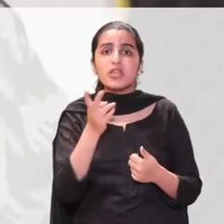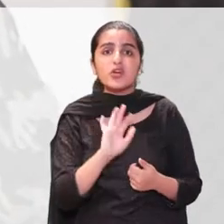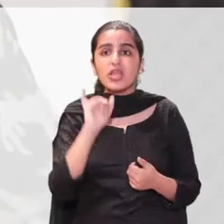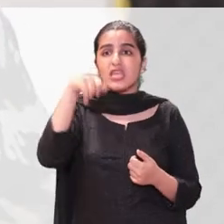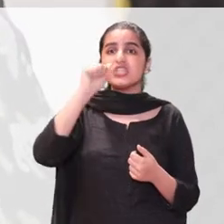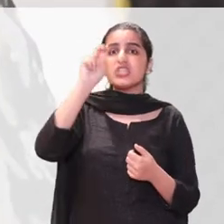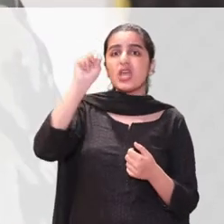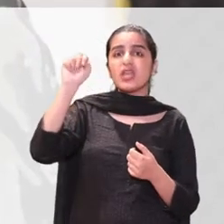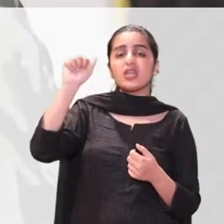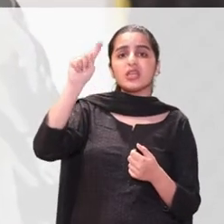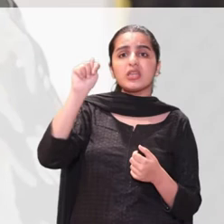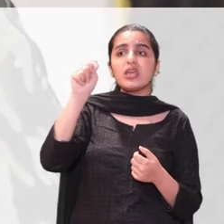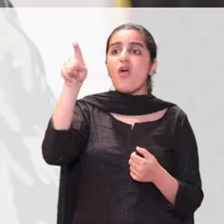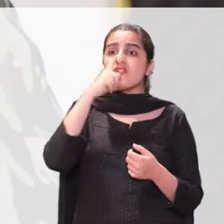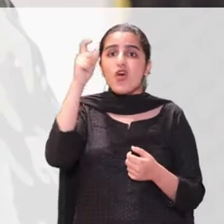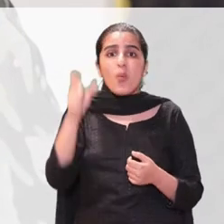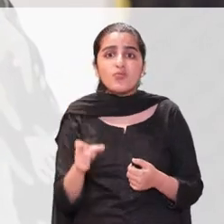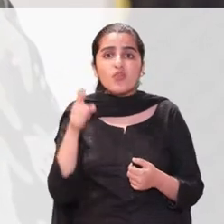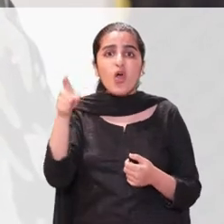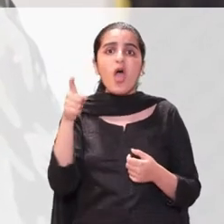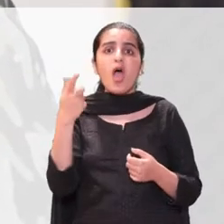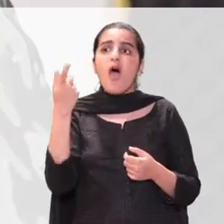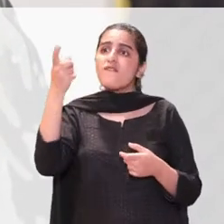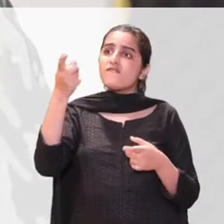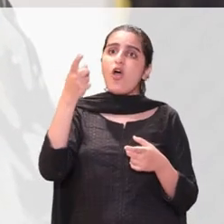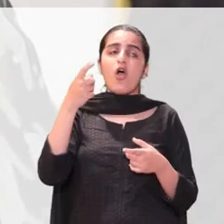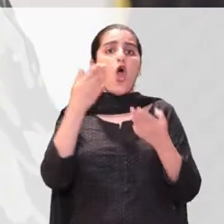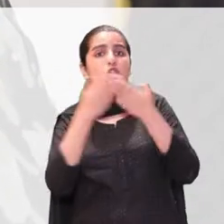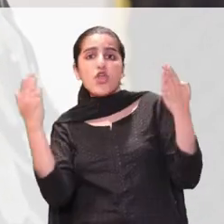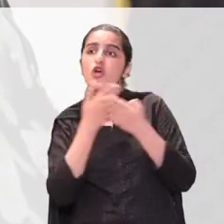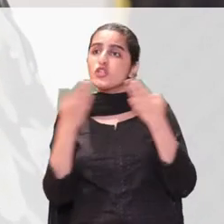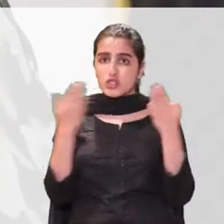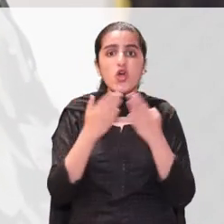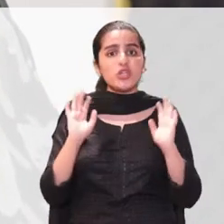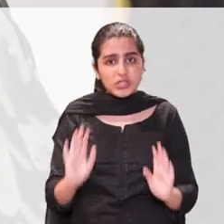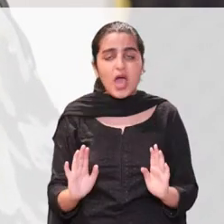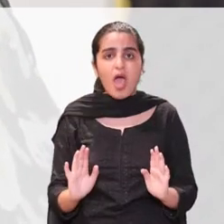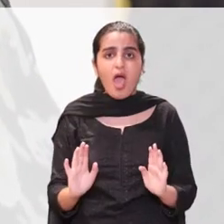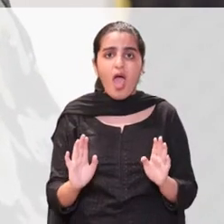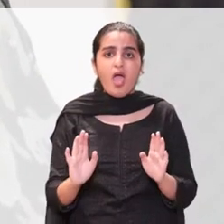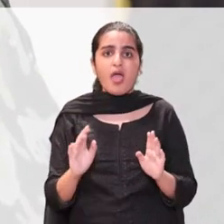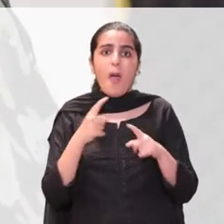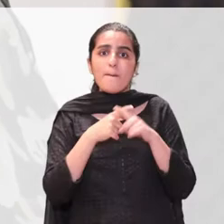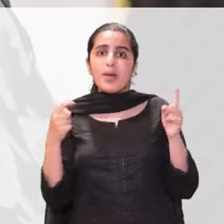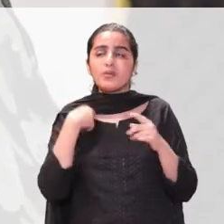में वह मतलब का नाम से खबरों में हैं खबर